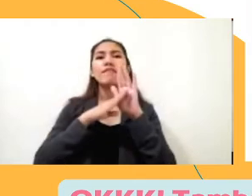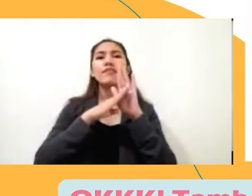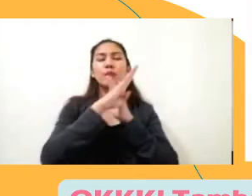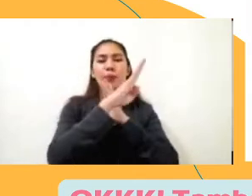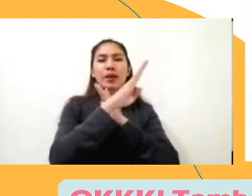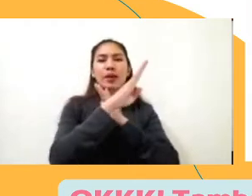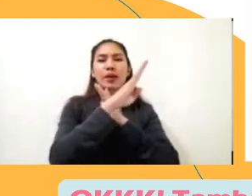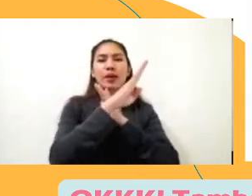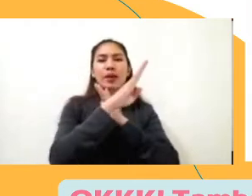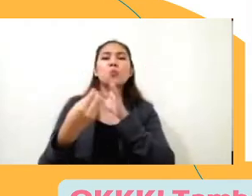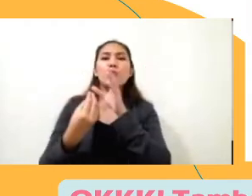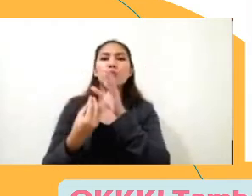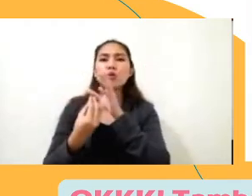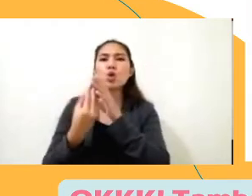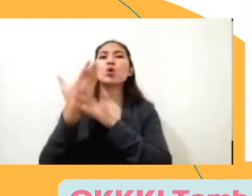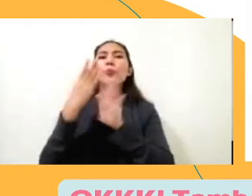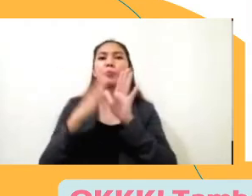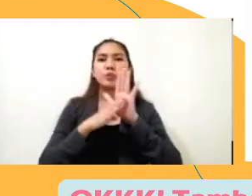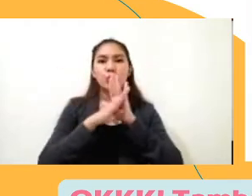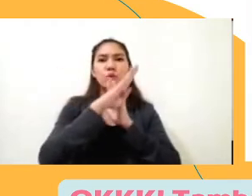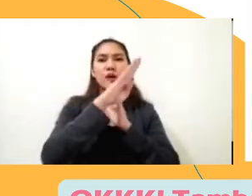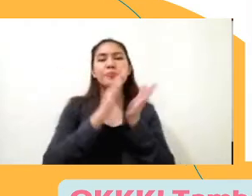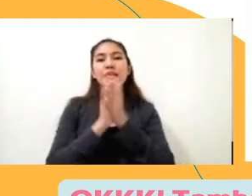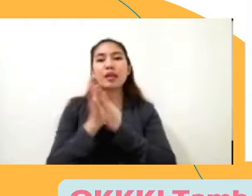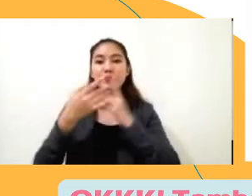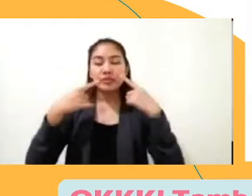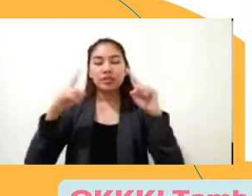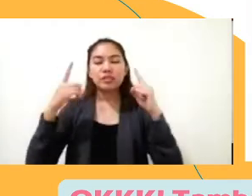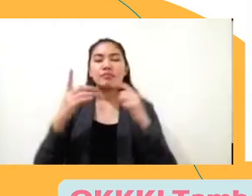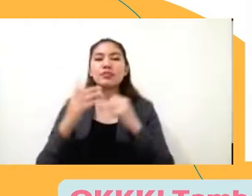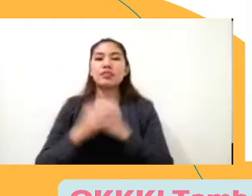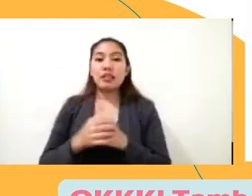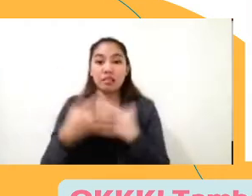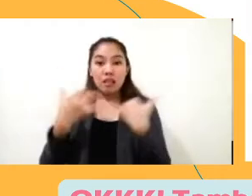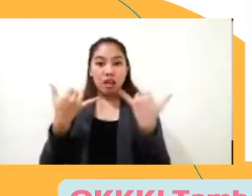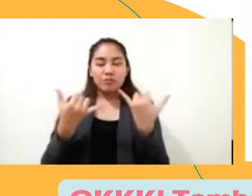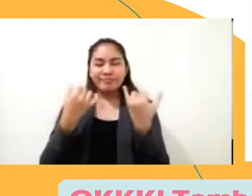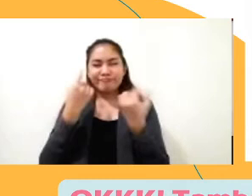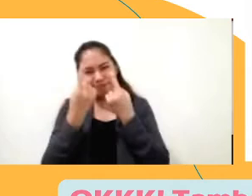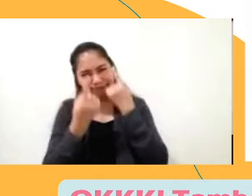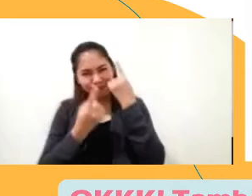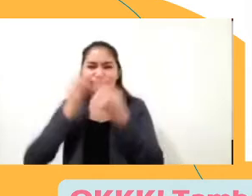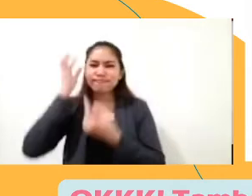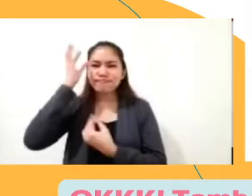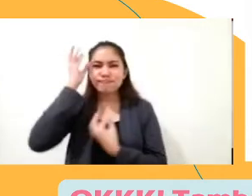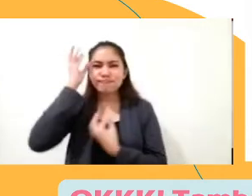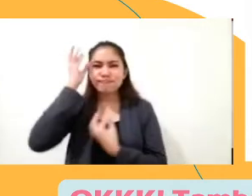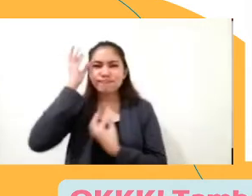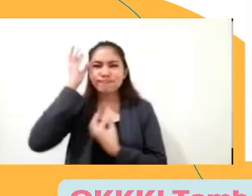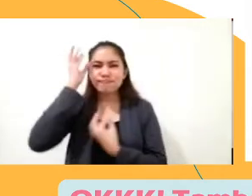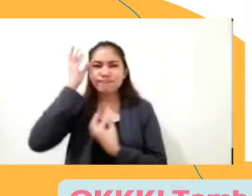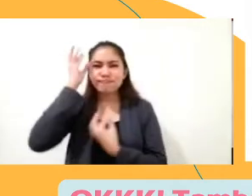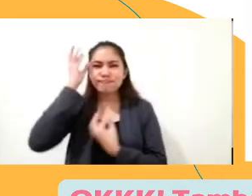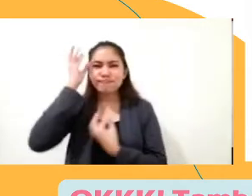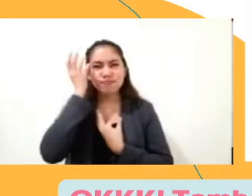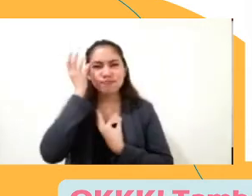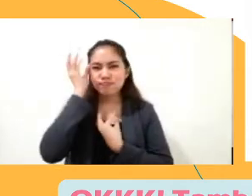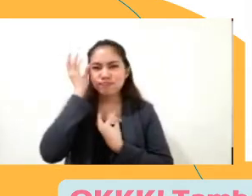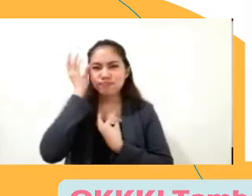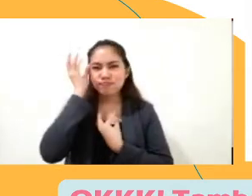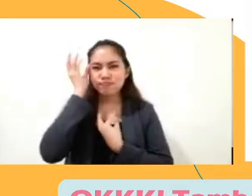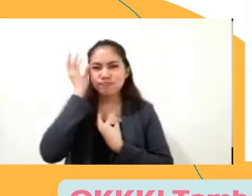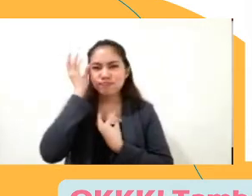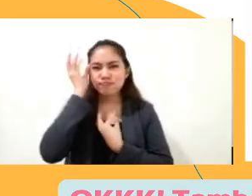no? Pag-unlad. So, para sa ating pagmumuni-muni ngayong hapon, mag-iisipan nating mabuti